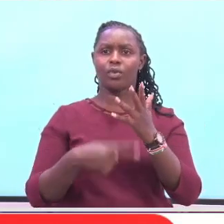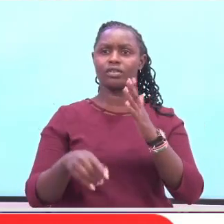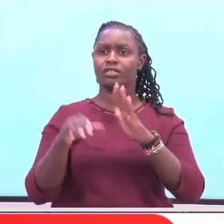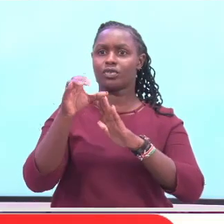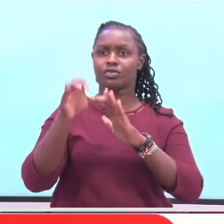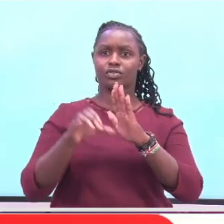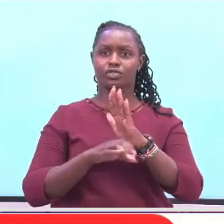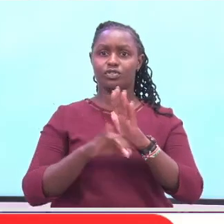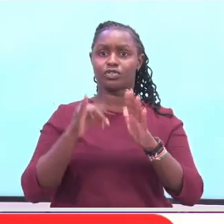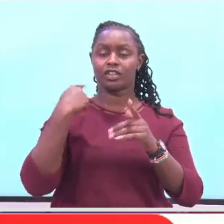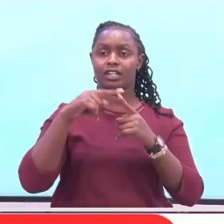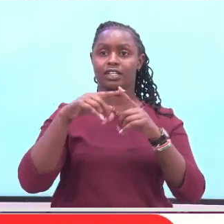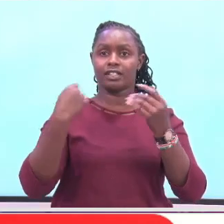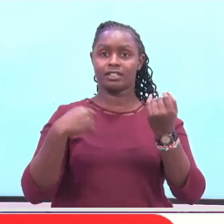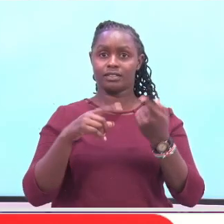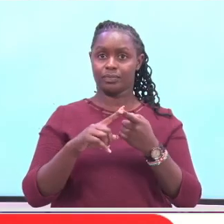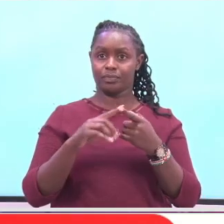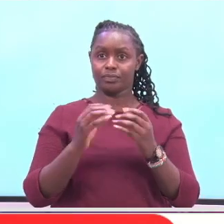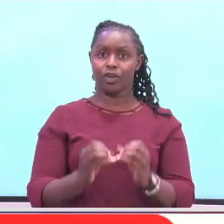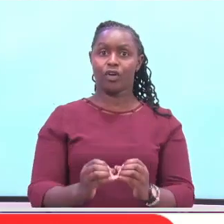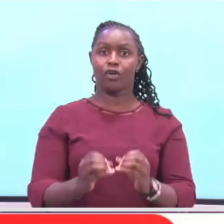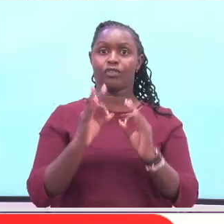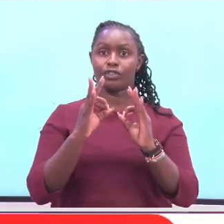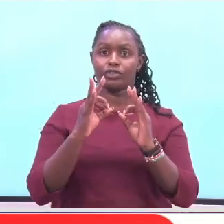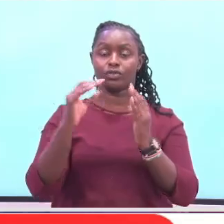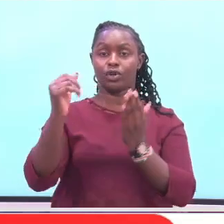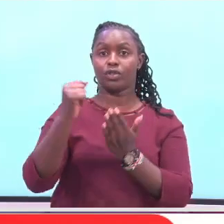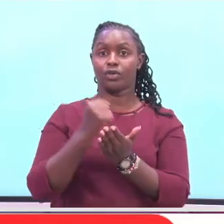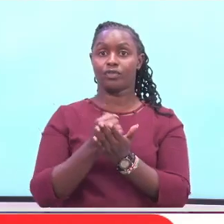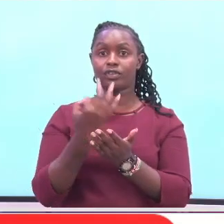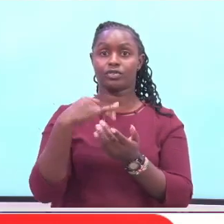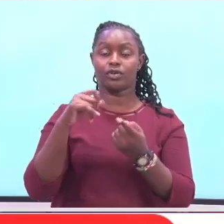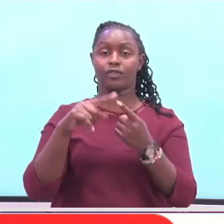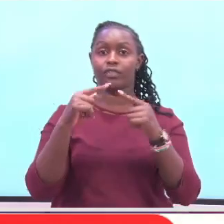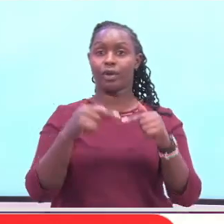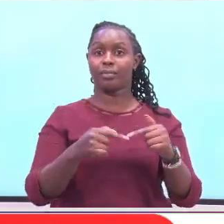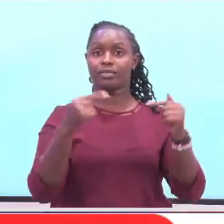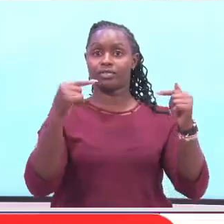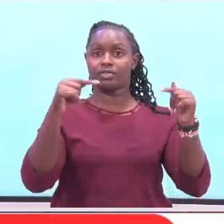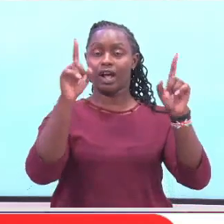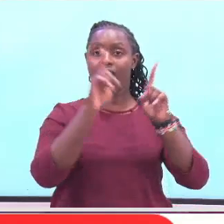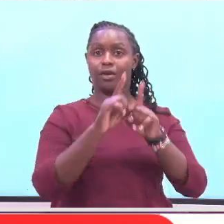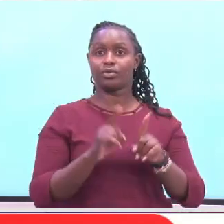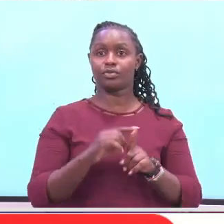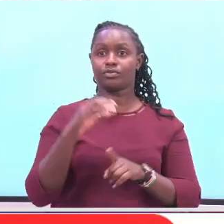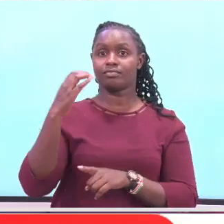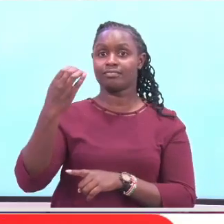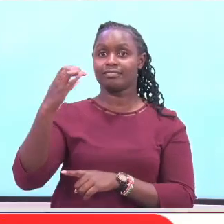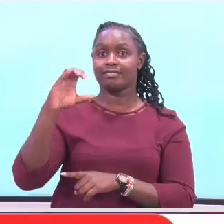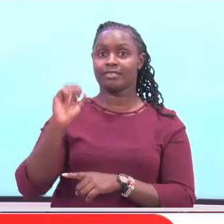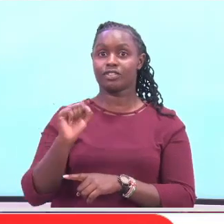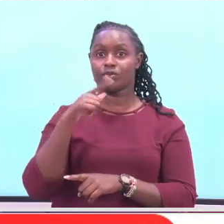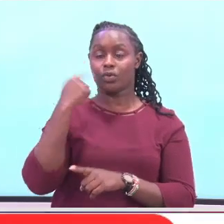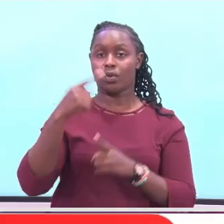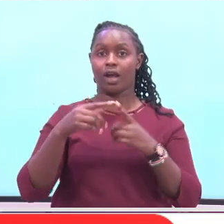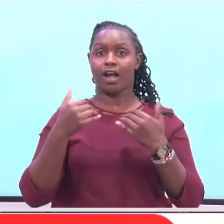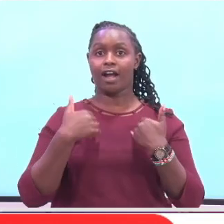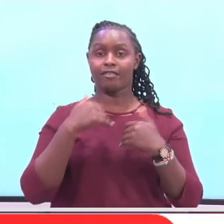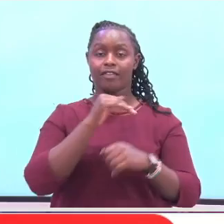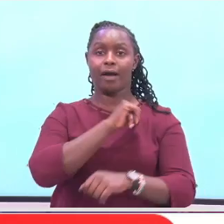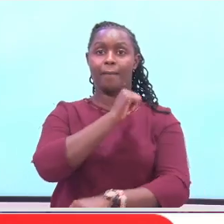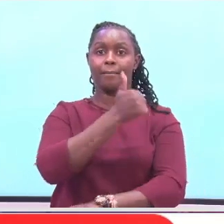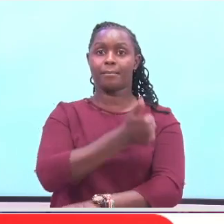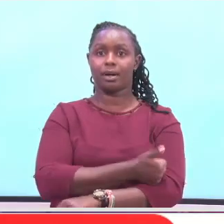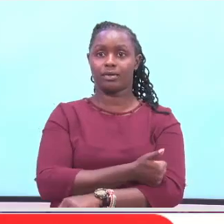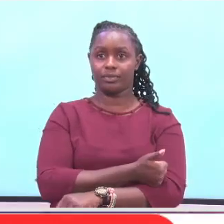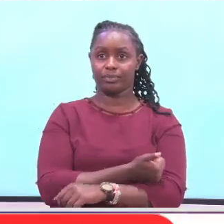tatu, uhalalishaji wa afisi za kiongozi wa upinzani na waziri mwenye mamlaka ikiwa ajenda katika kundi la tano.